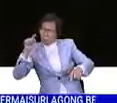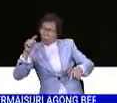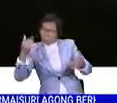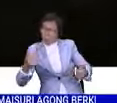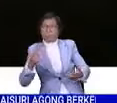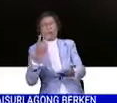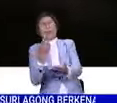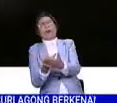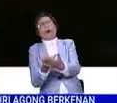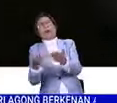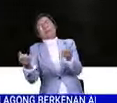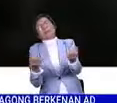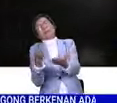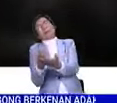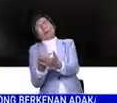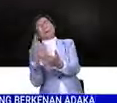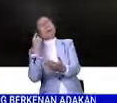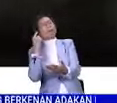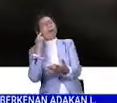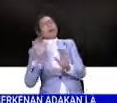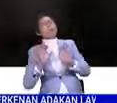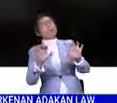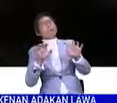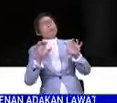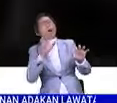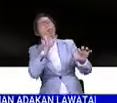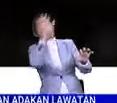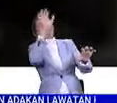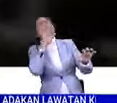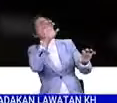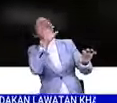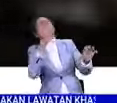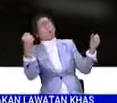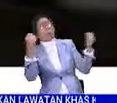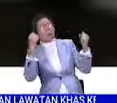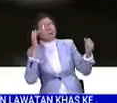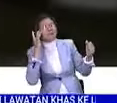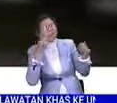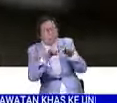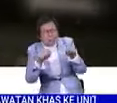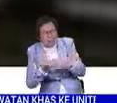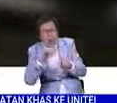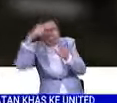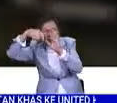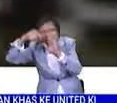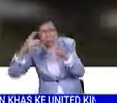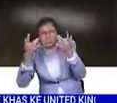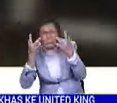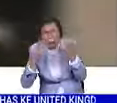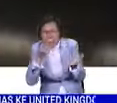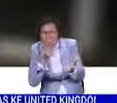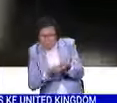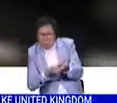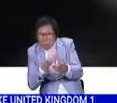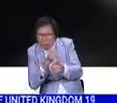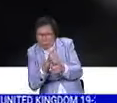sedang bersandar di kereta bersama bunyi salakan anjing yang kuat. Tidak dapat dipastikan lokasi rakaman dan kesahihan